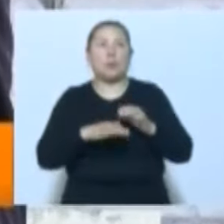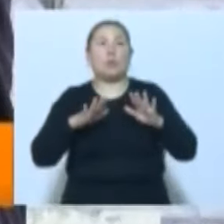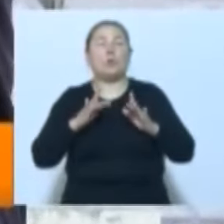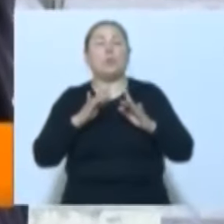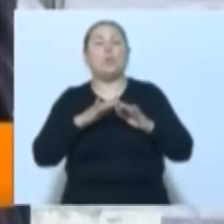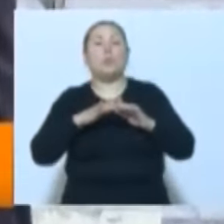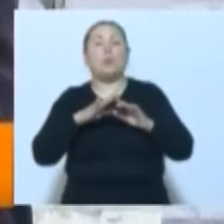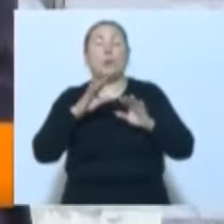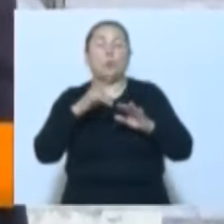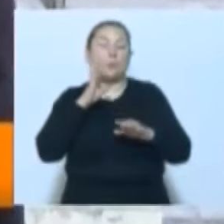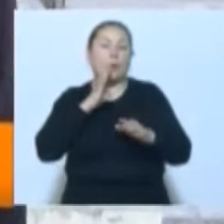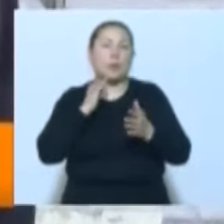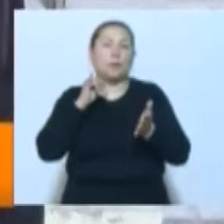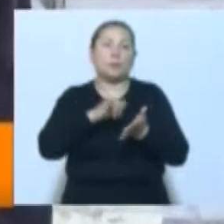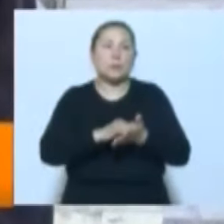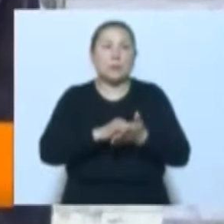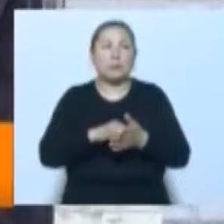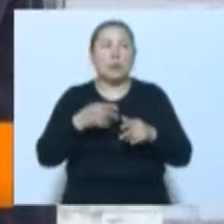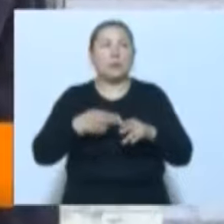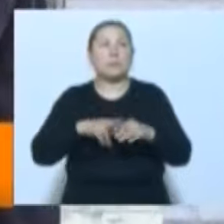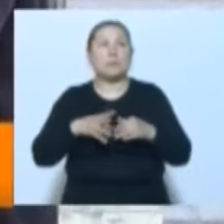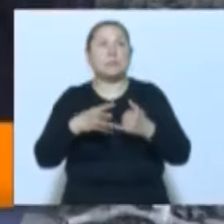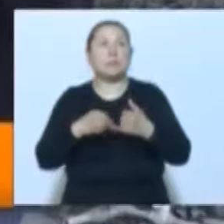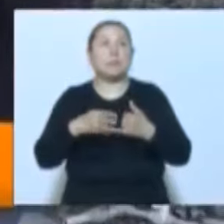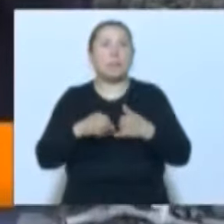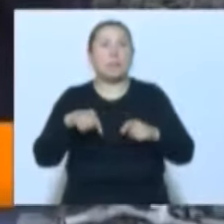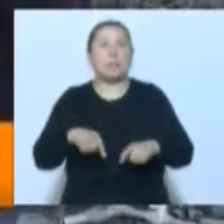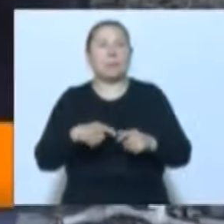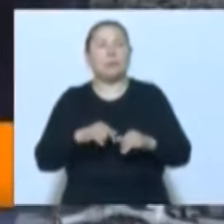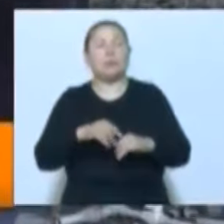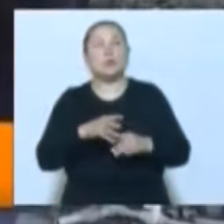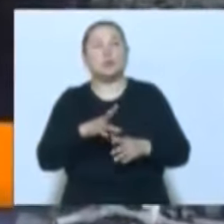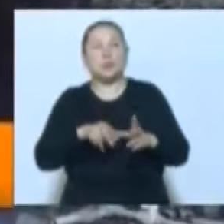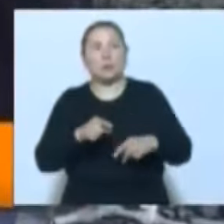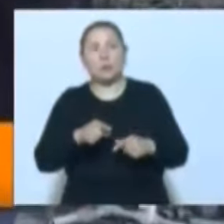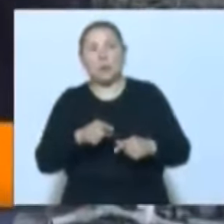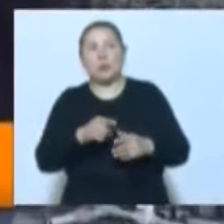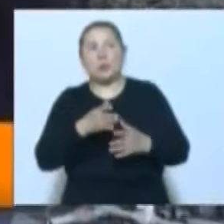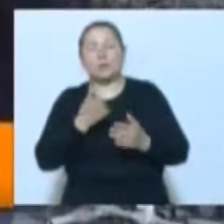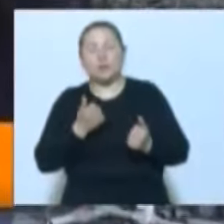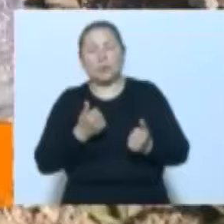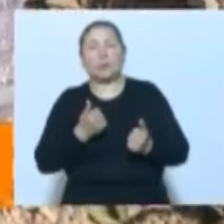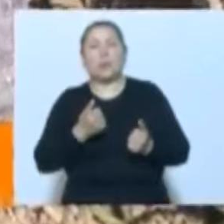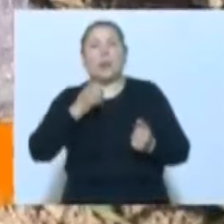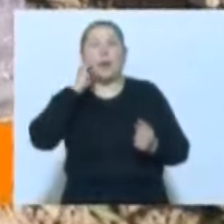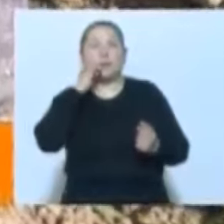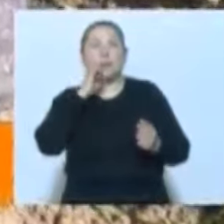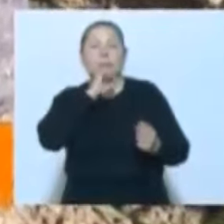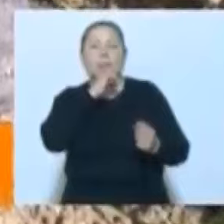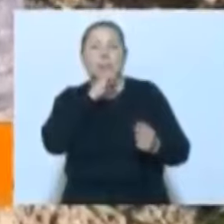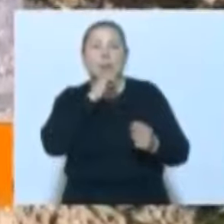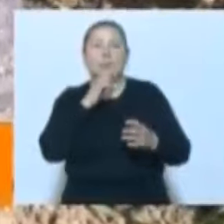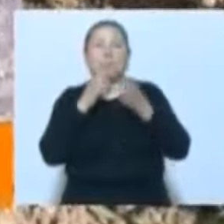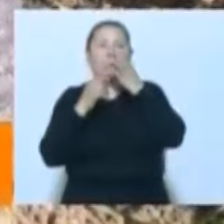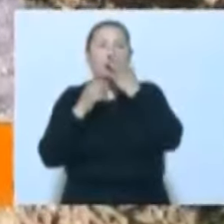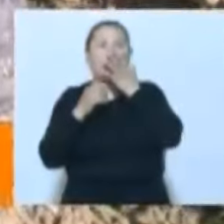қойылып, су бұрқақ іске қосылса, бұл жердің әдемілігі одан сайын артатынына да күмән жоқ. Бағбан әже атаңнан мал қалғанша